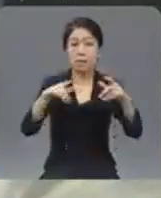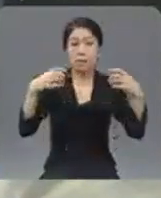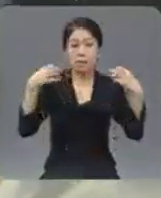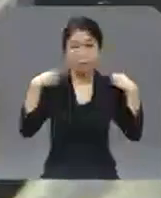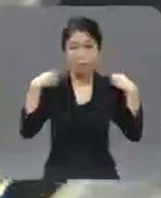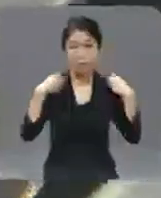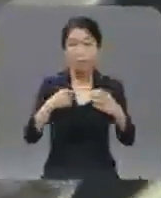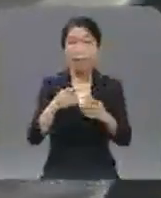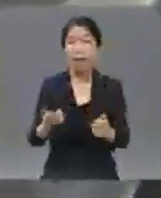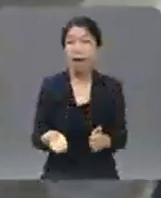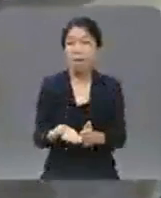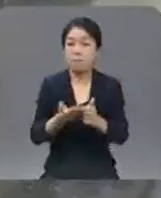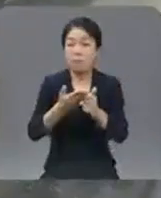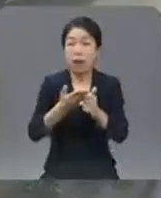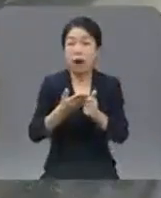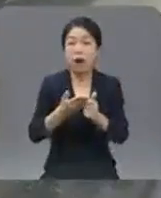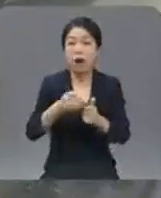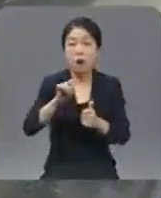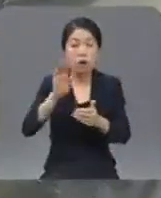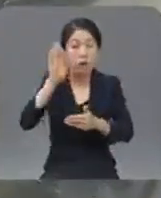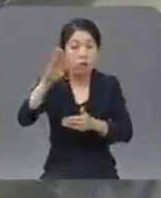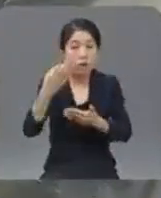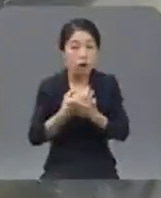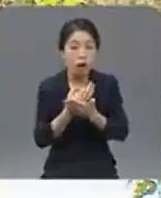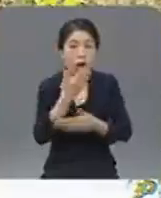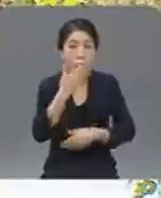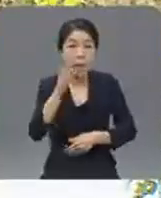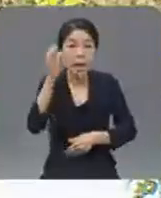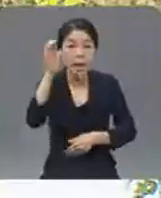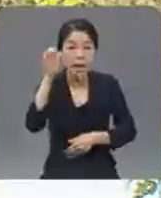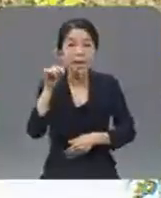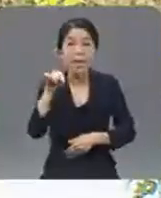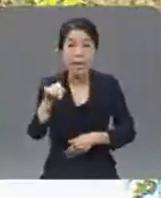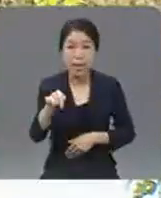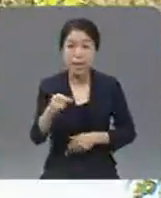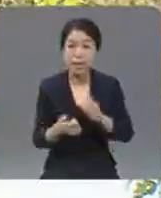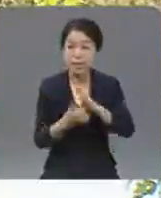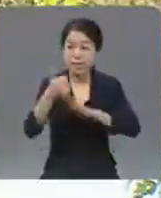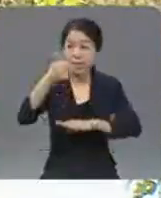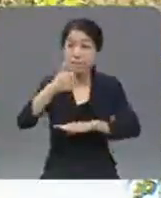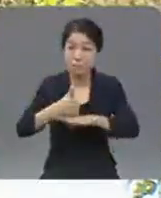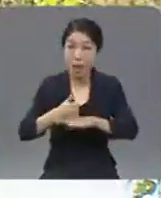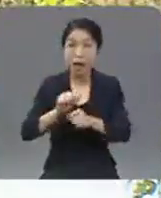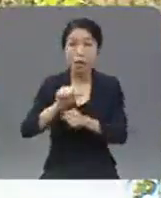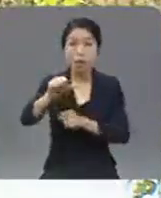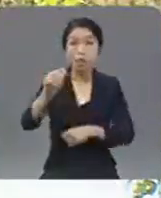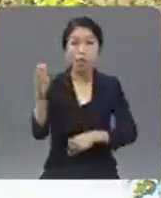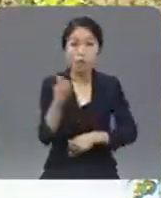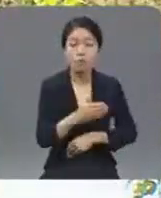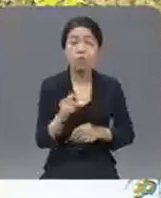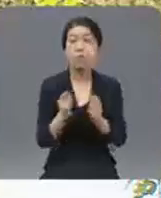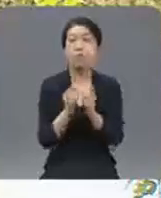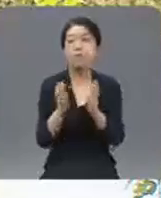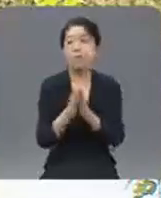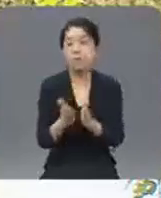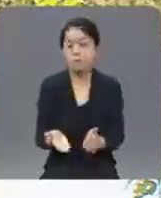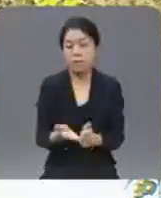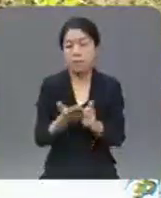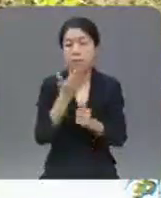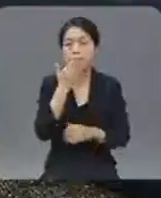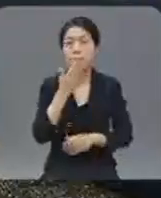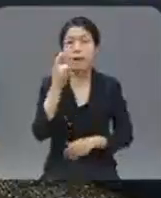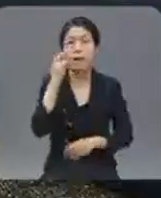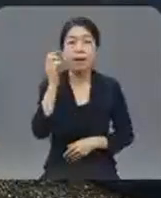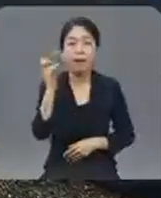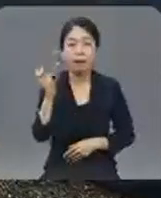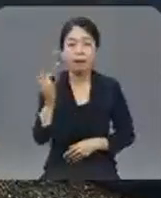산림버섯 재배농가의 미래소득 작물로 기대를 모으는 송로버섯 재배에 성공한다면 5년 뒤부터 본격적인 생산이 가능할 것으로